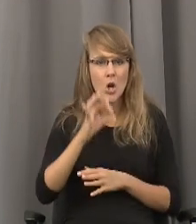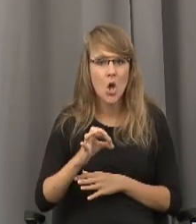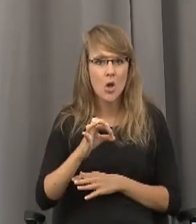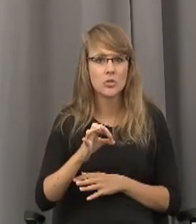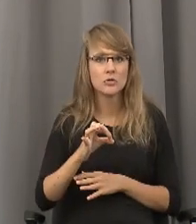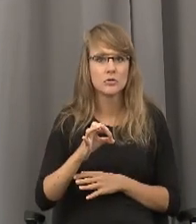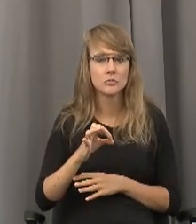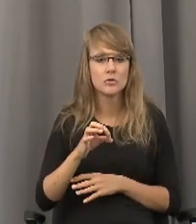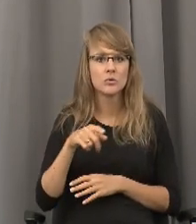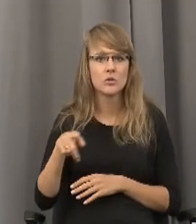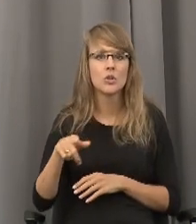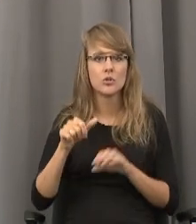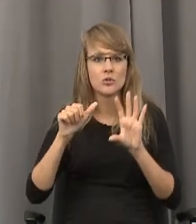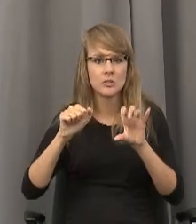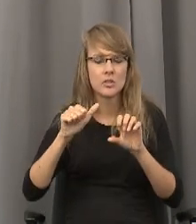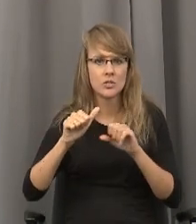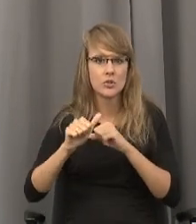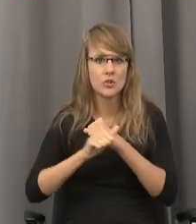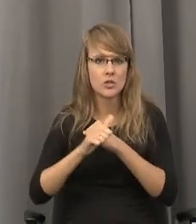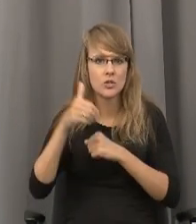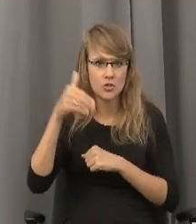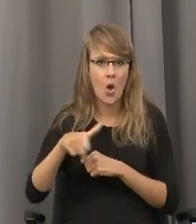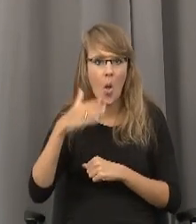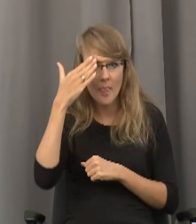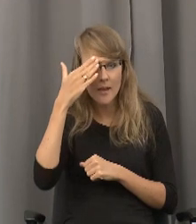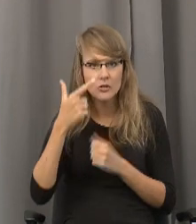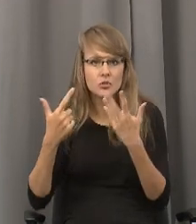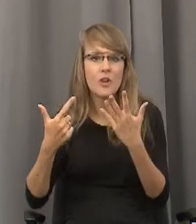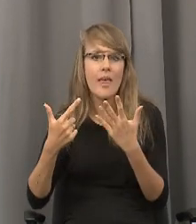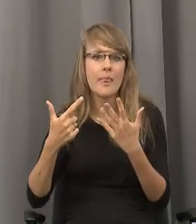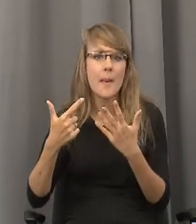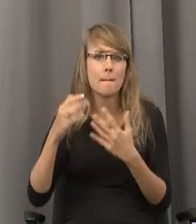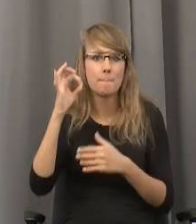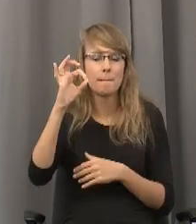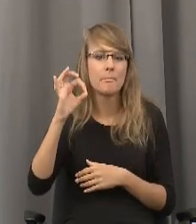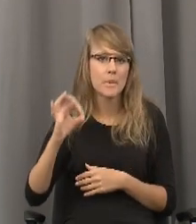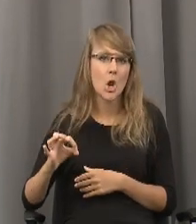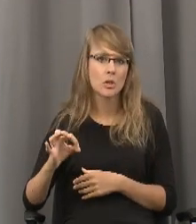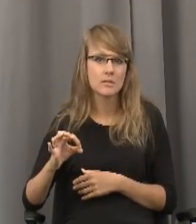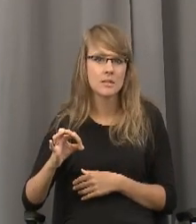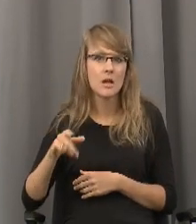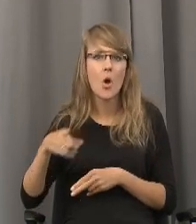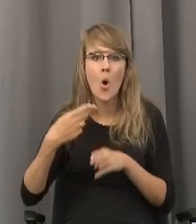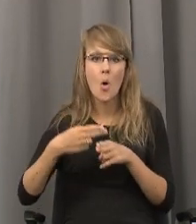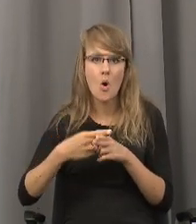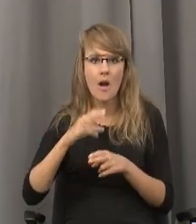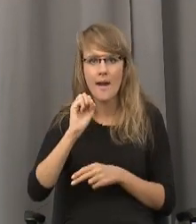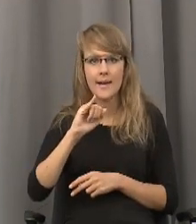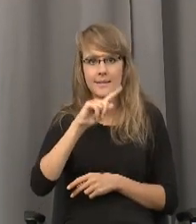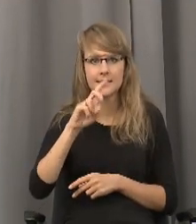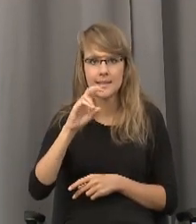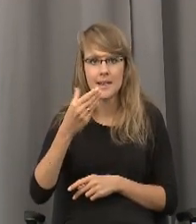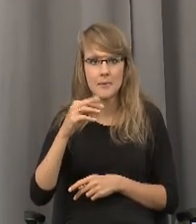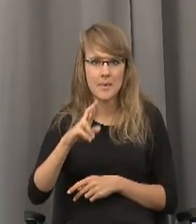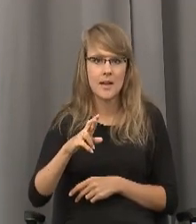jest 630 tysięcy i około 8%, 7% jest to choroba Alzheimera, czyli